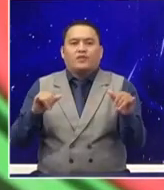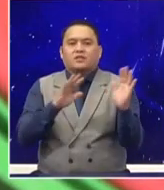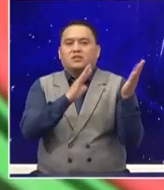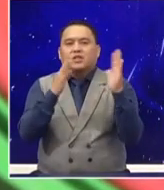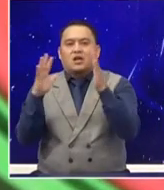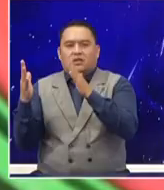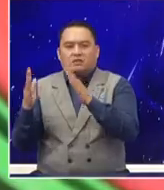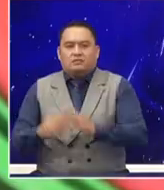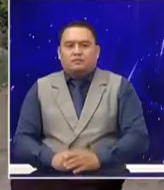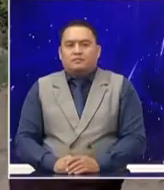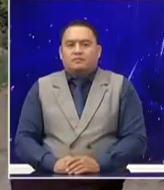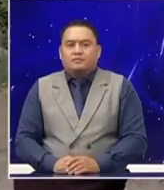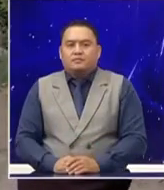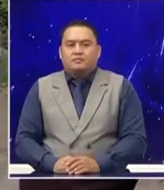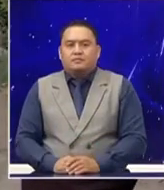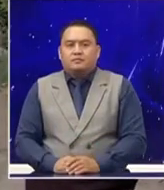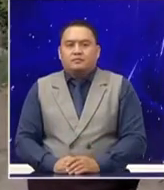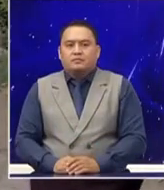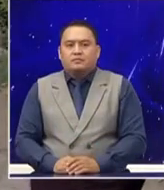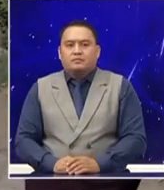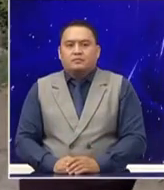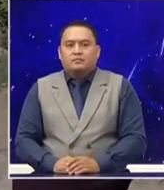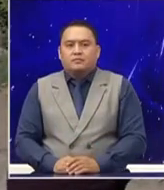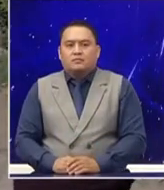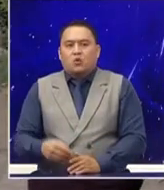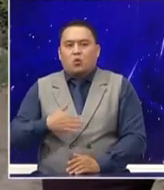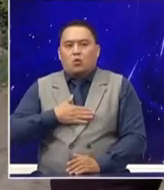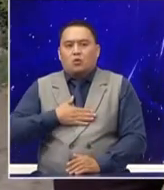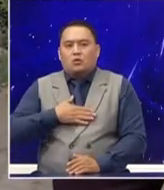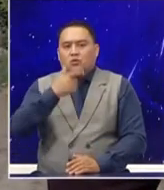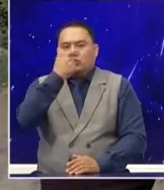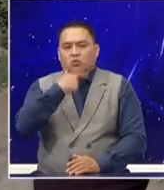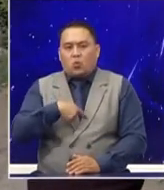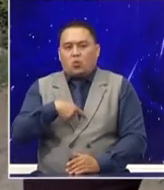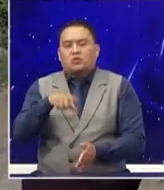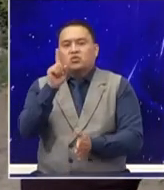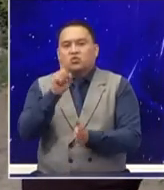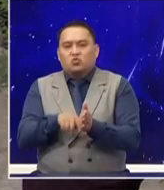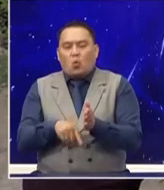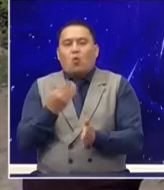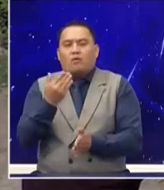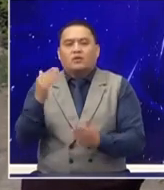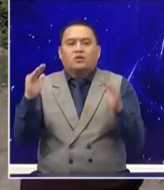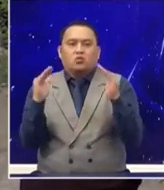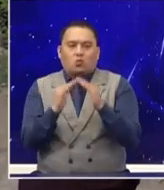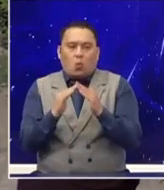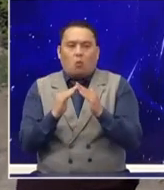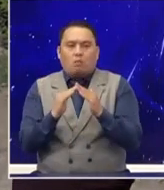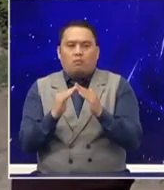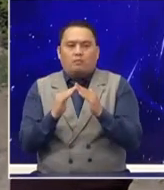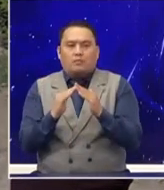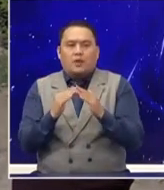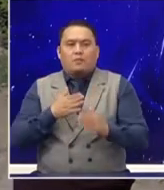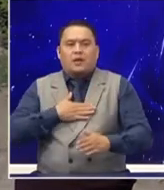облагородить территорию. Вы не подумайте, что он такой скромный, дешевый. Но дом, конечно,